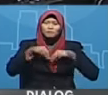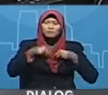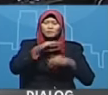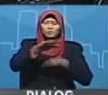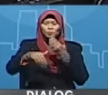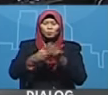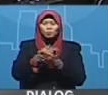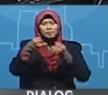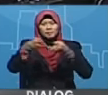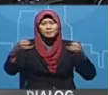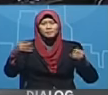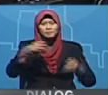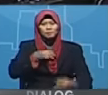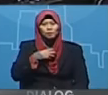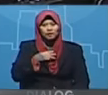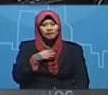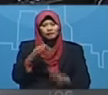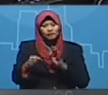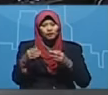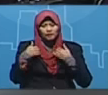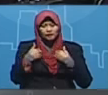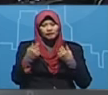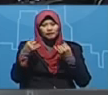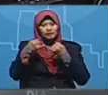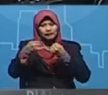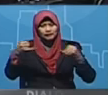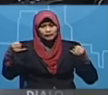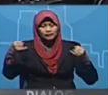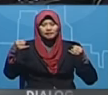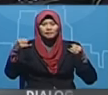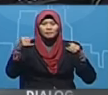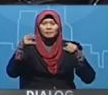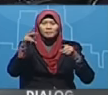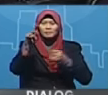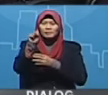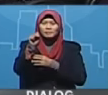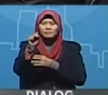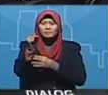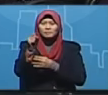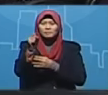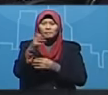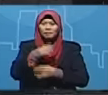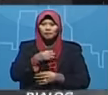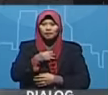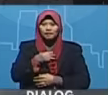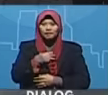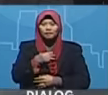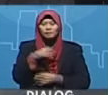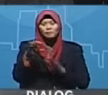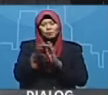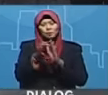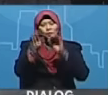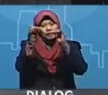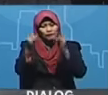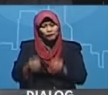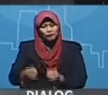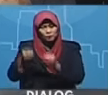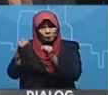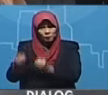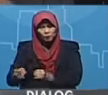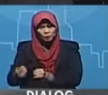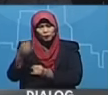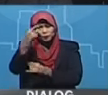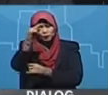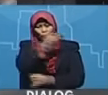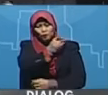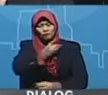So sekiranya berlaku juga kes-kes penipuan, contohnya tadi ada paket-paket yang dilaksanakan oleh individu ya, sama ada untuk